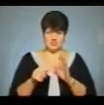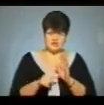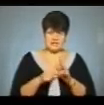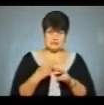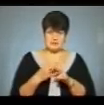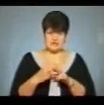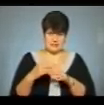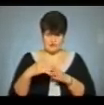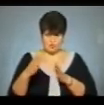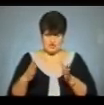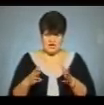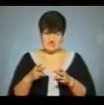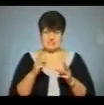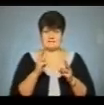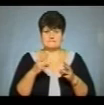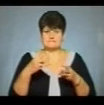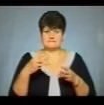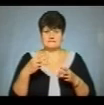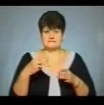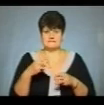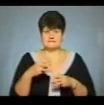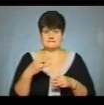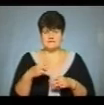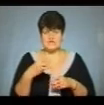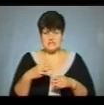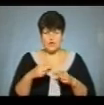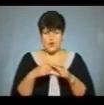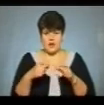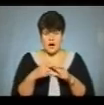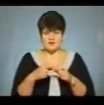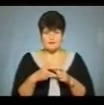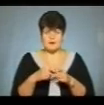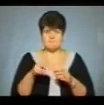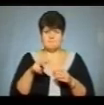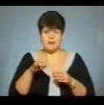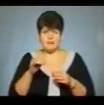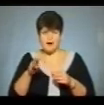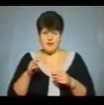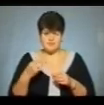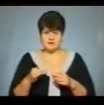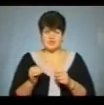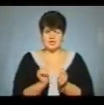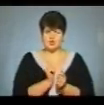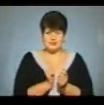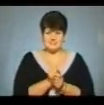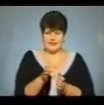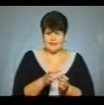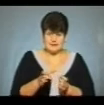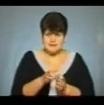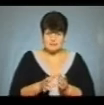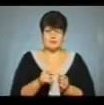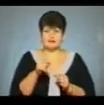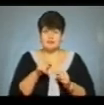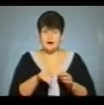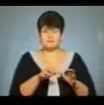металевих конструкцій із відеокартами, платами і жорсткими дисками, розповіла старший слідчий Тернопільського відділу поліції Мар'яна Крупа. За її словами,